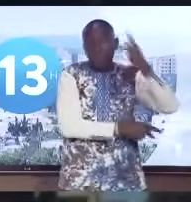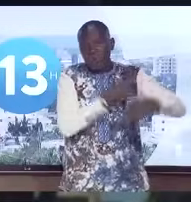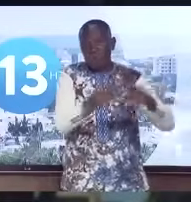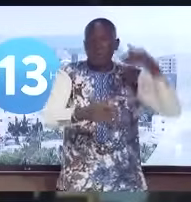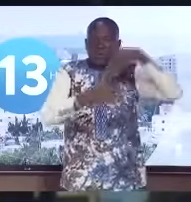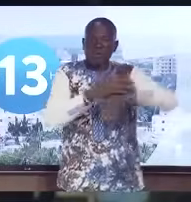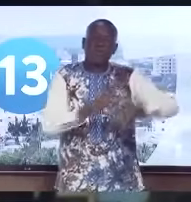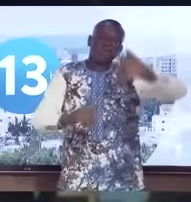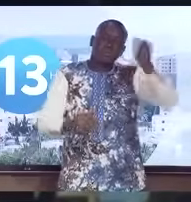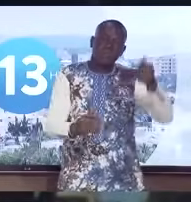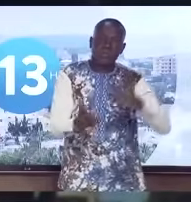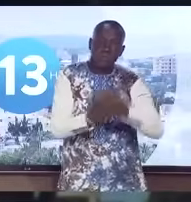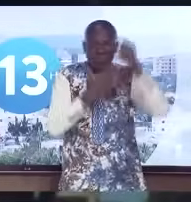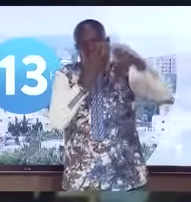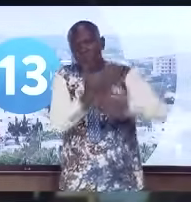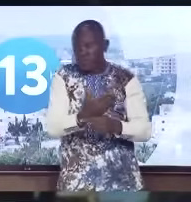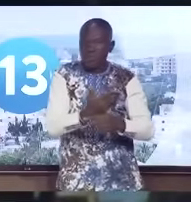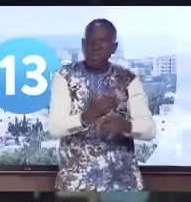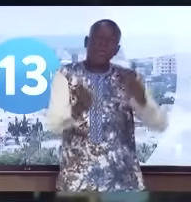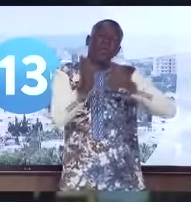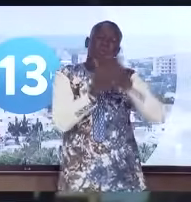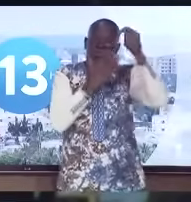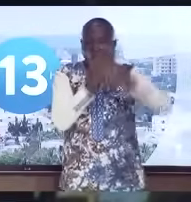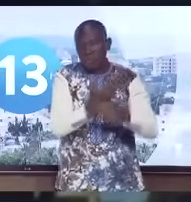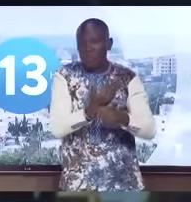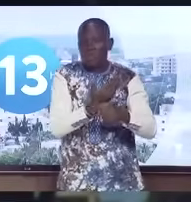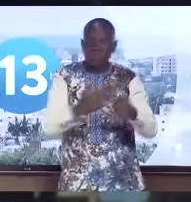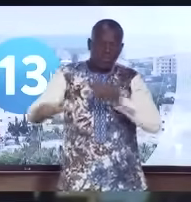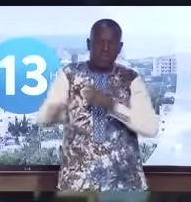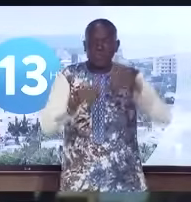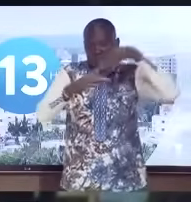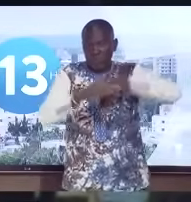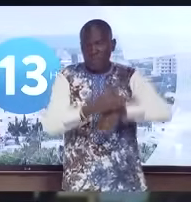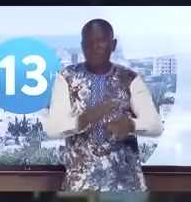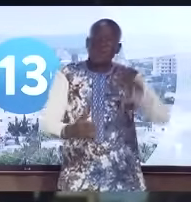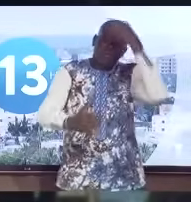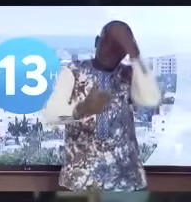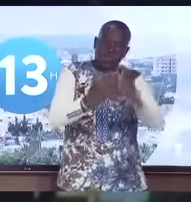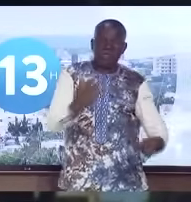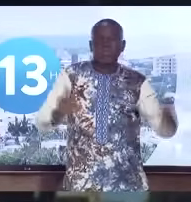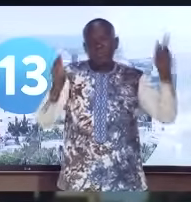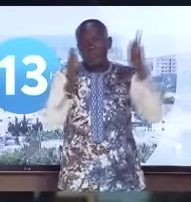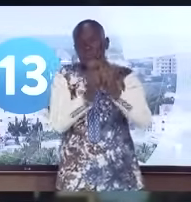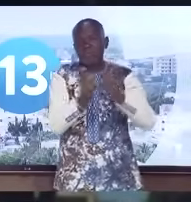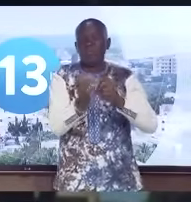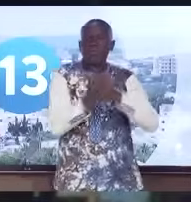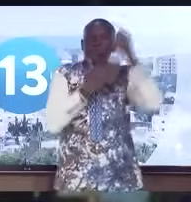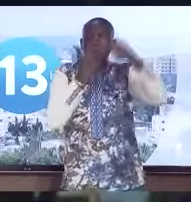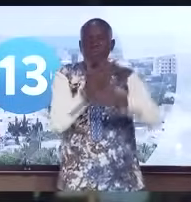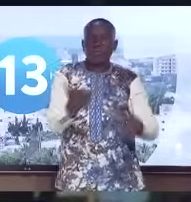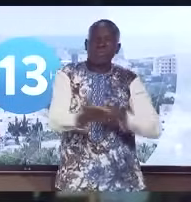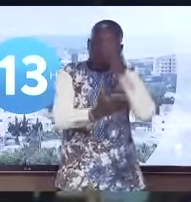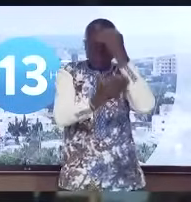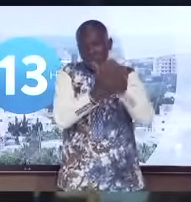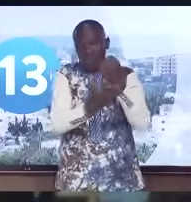10 projets et programmes sont passés en revue dans ce cadre des actions pour lesquelles la session du programme budgétaire